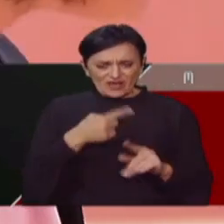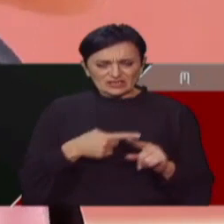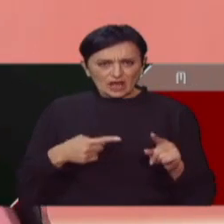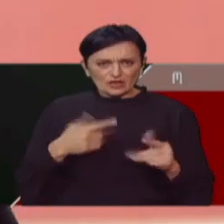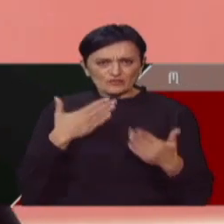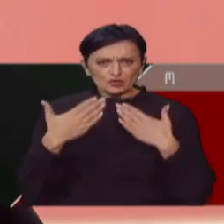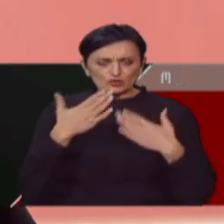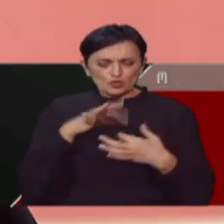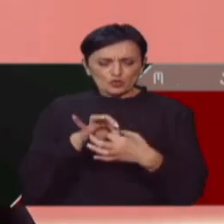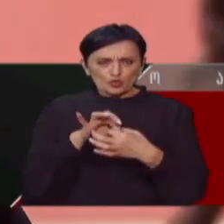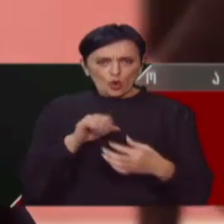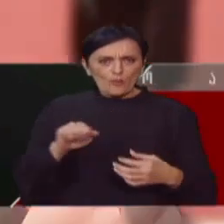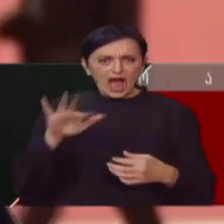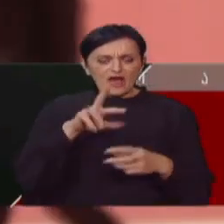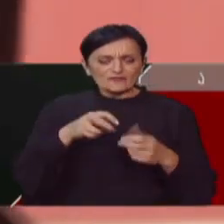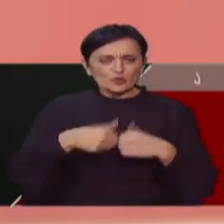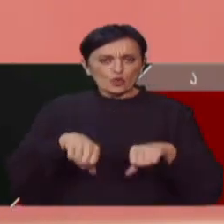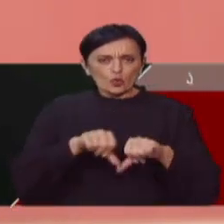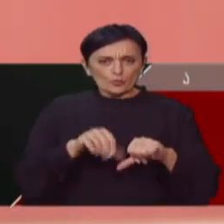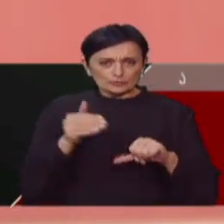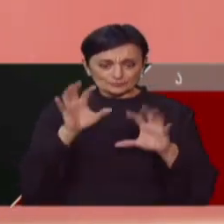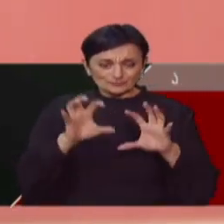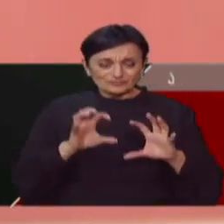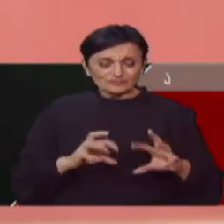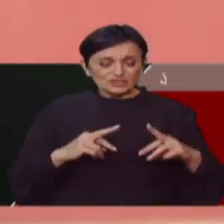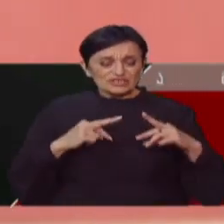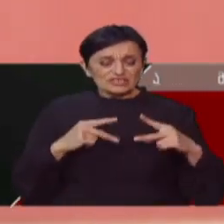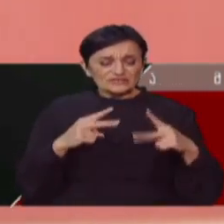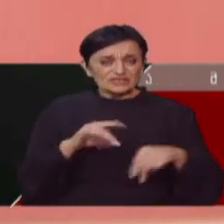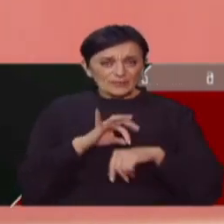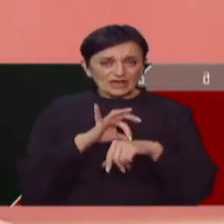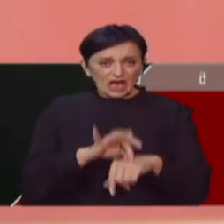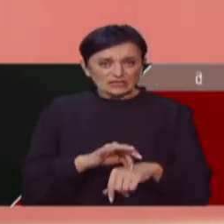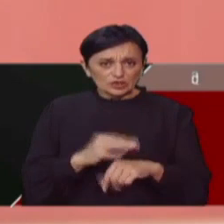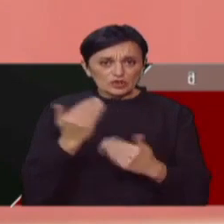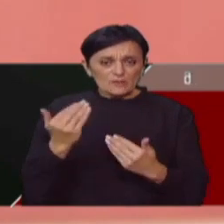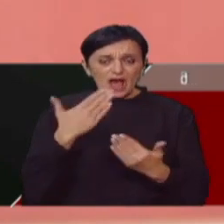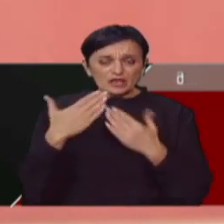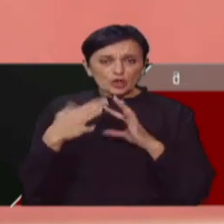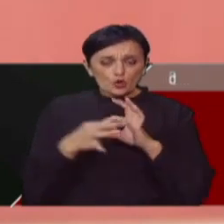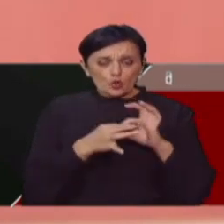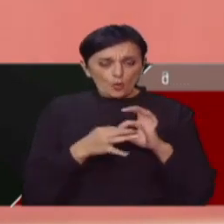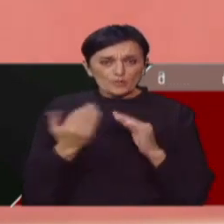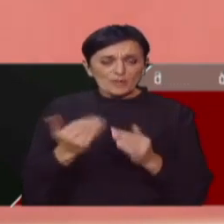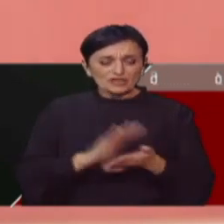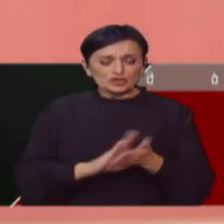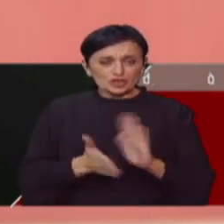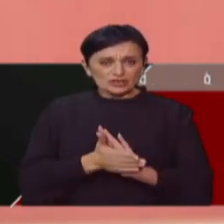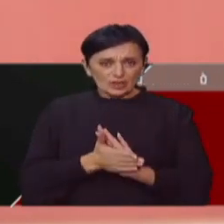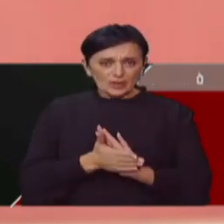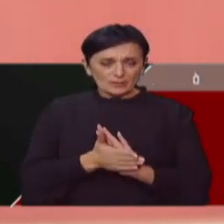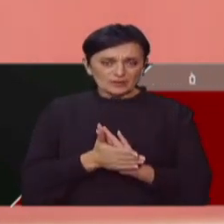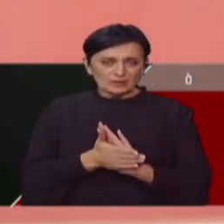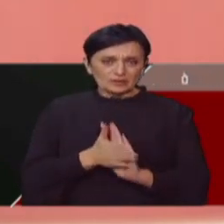მჭიდრო კომუნიკაცია ჰქონდა ევროკომისიასთან, ის საკანონმდებლო ცვლილებები, რომელიც გატარდა, მათთან კომუნიკაციით, მათთან შეთანხმებით